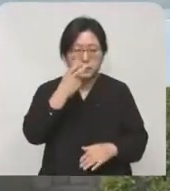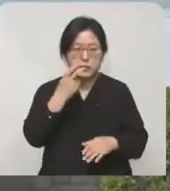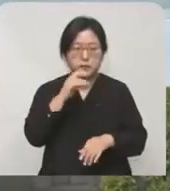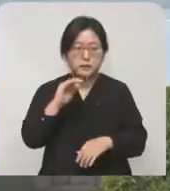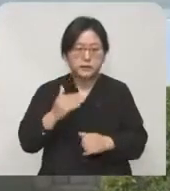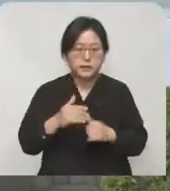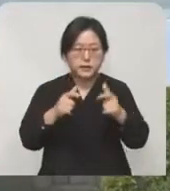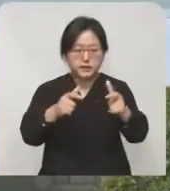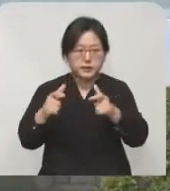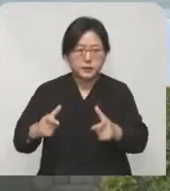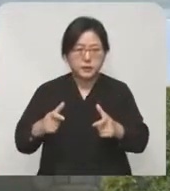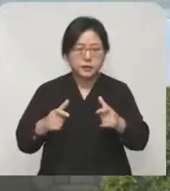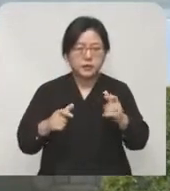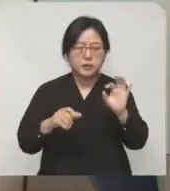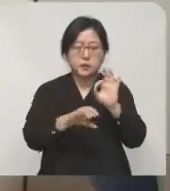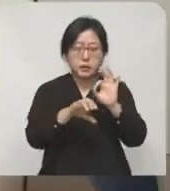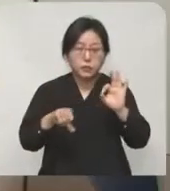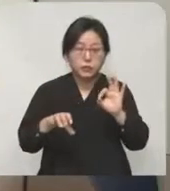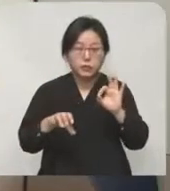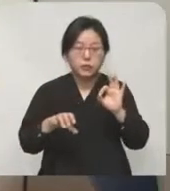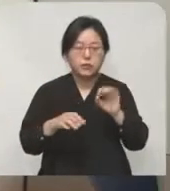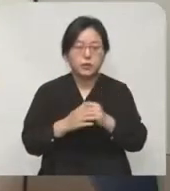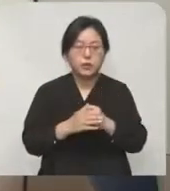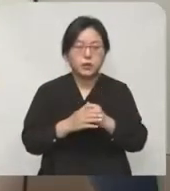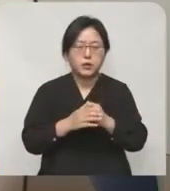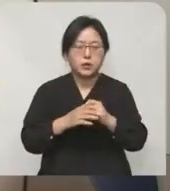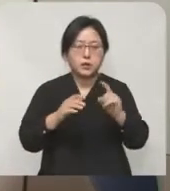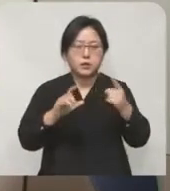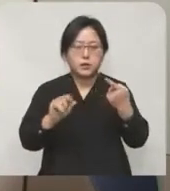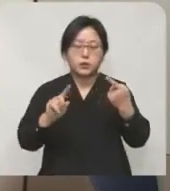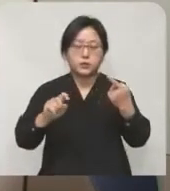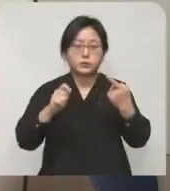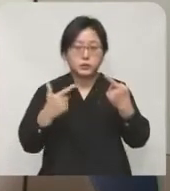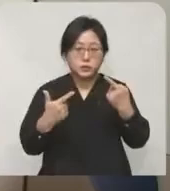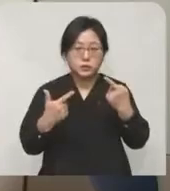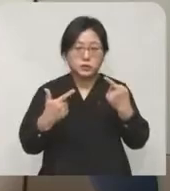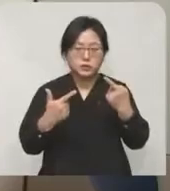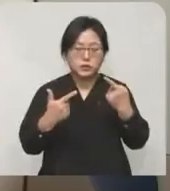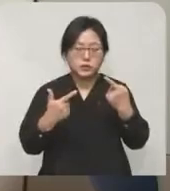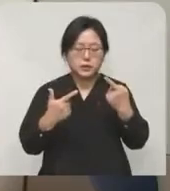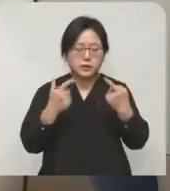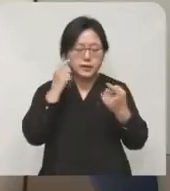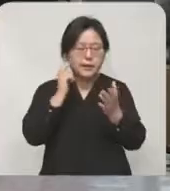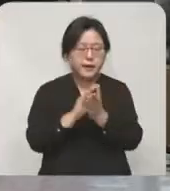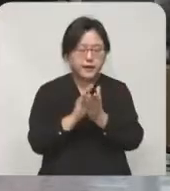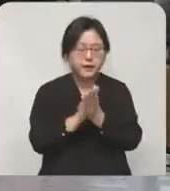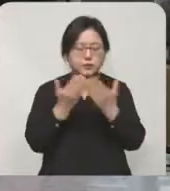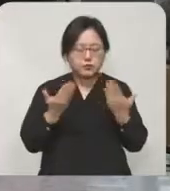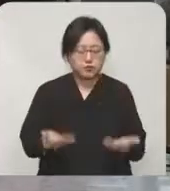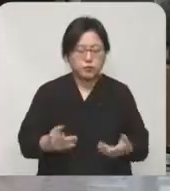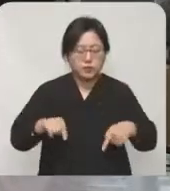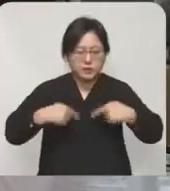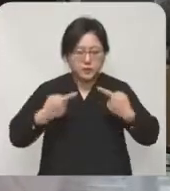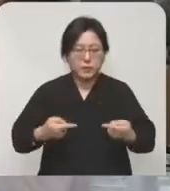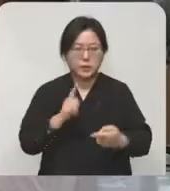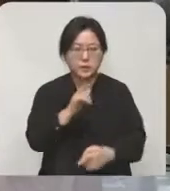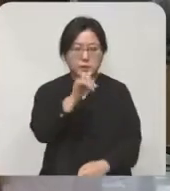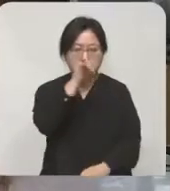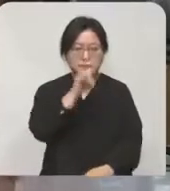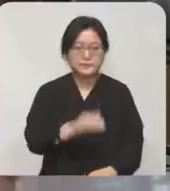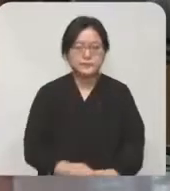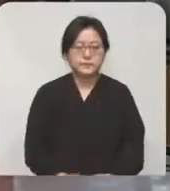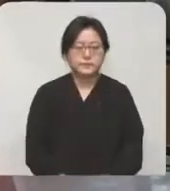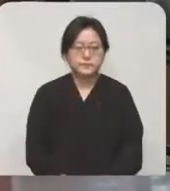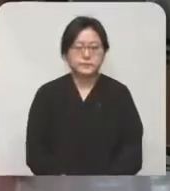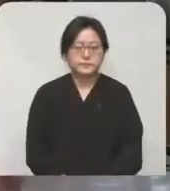서 지역 내 10개 업소들이 오는 16일까지 자발적인 휴업에 동참하기로 했다고 밝혔습니다